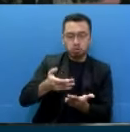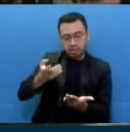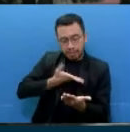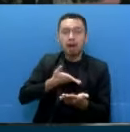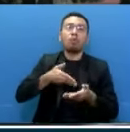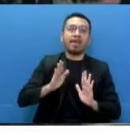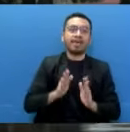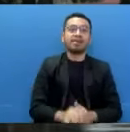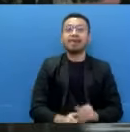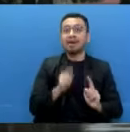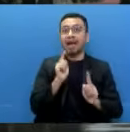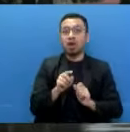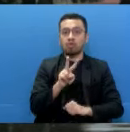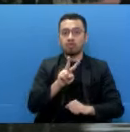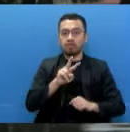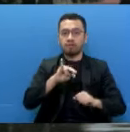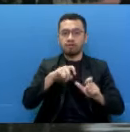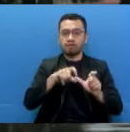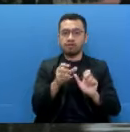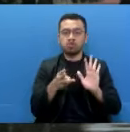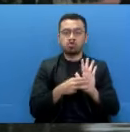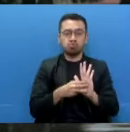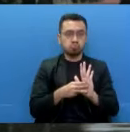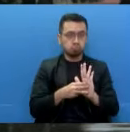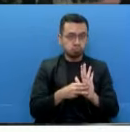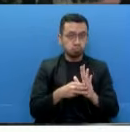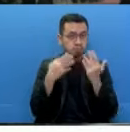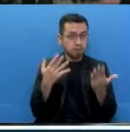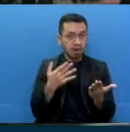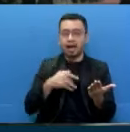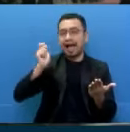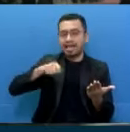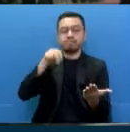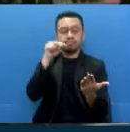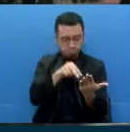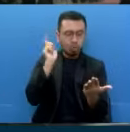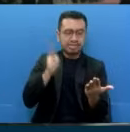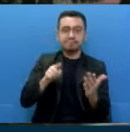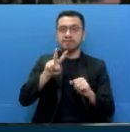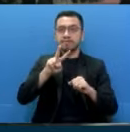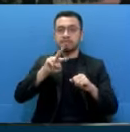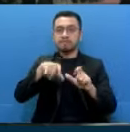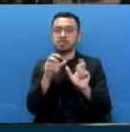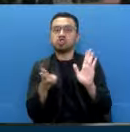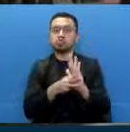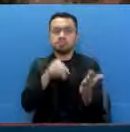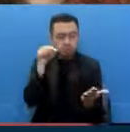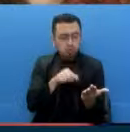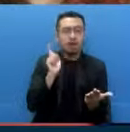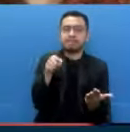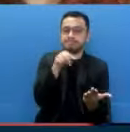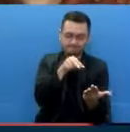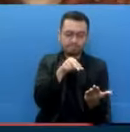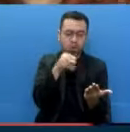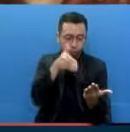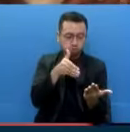hasil visum ee dokter forensik misalnya di mana Hakim ee harus memperhitungkannya dalam rangka dalam rangka apa dakwaan jadi